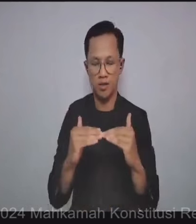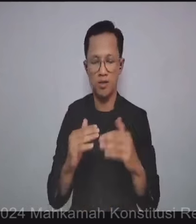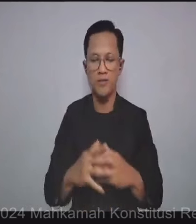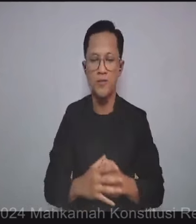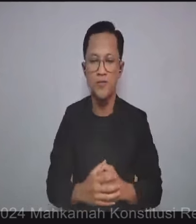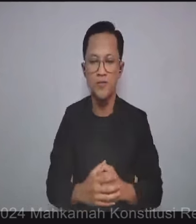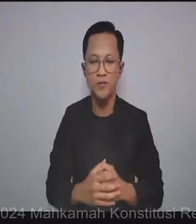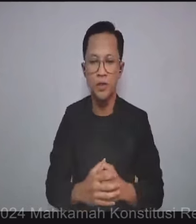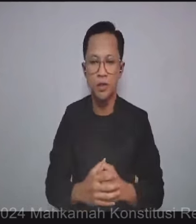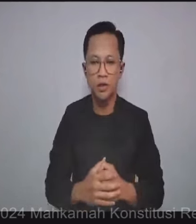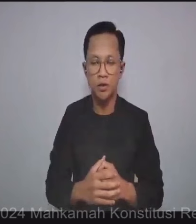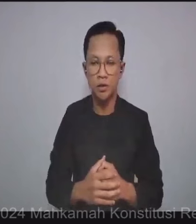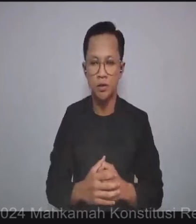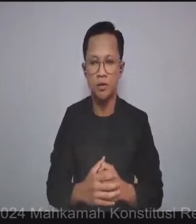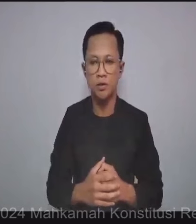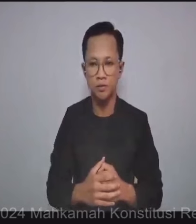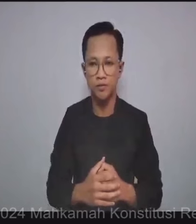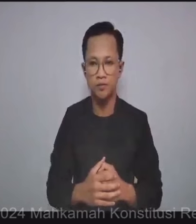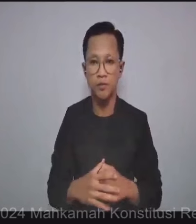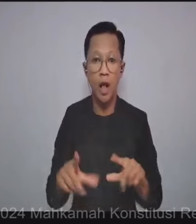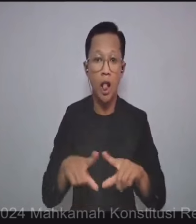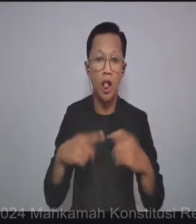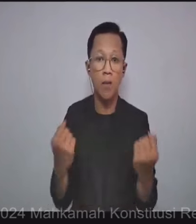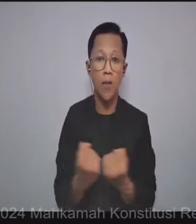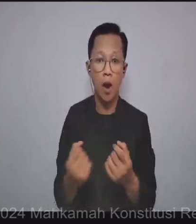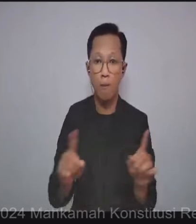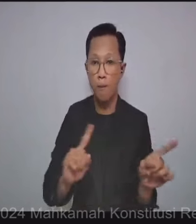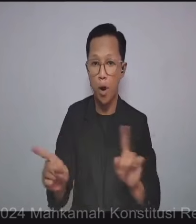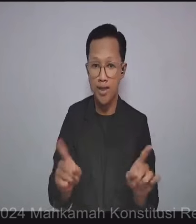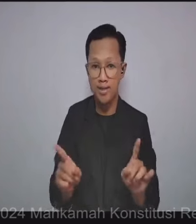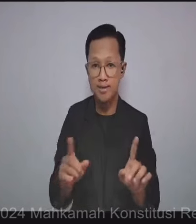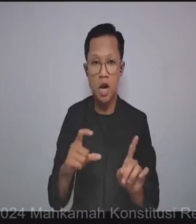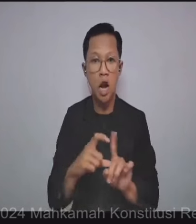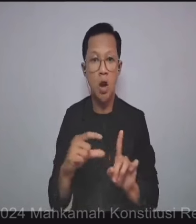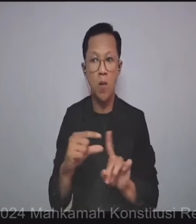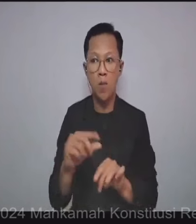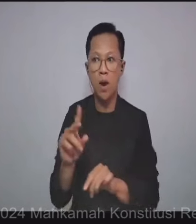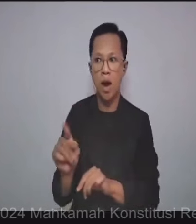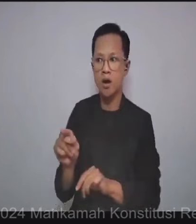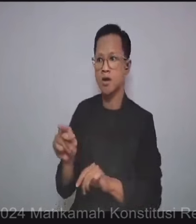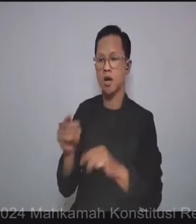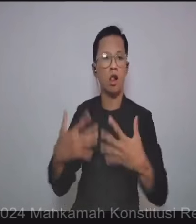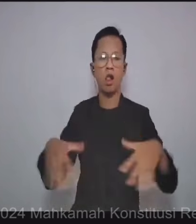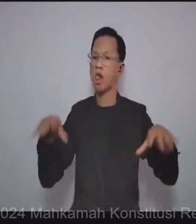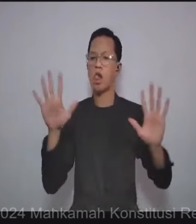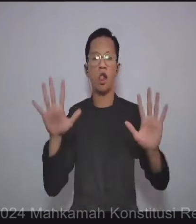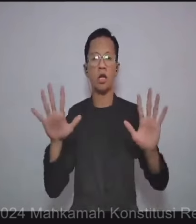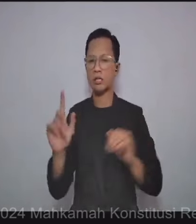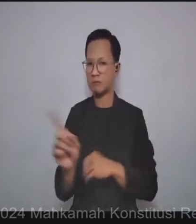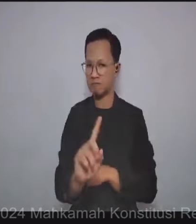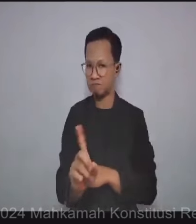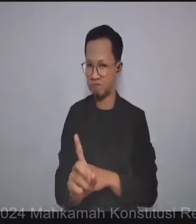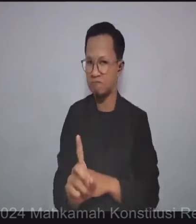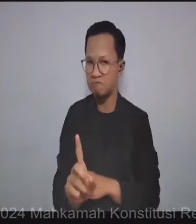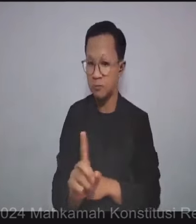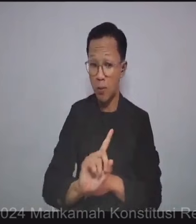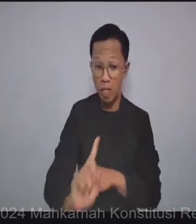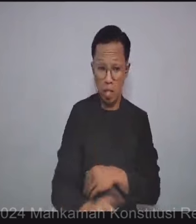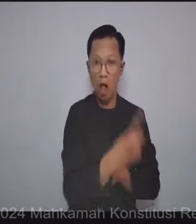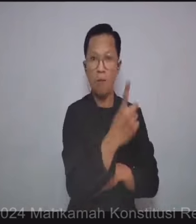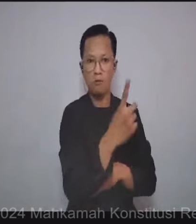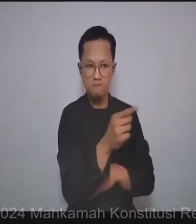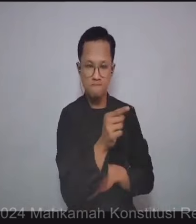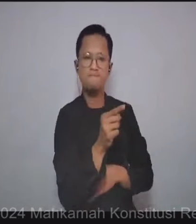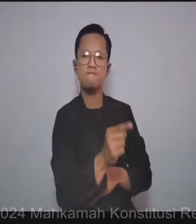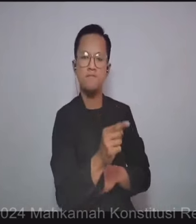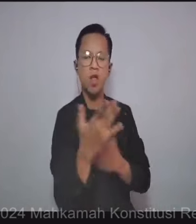Selain itu lembaga politik seperti DPR tidak boleh lepas tangan sehingga sejak awal harus pula menjalankan